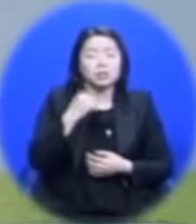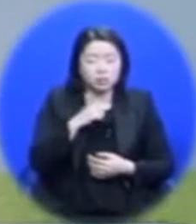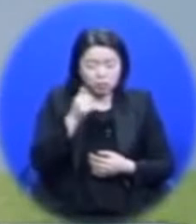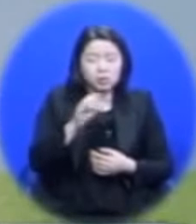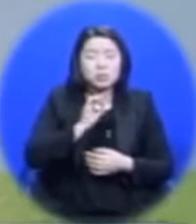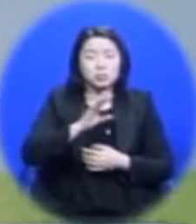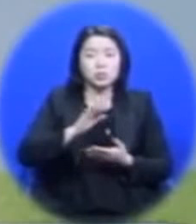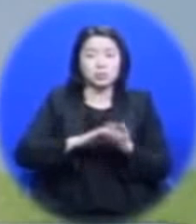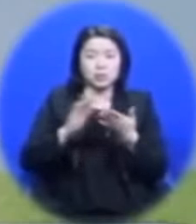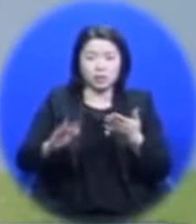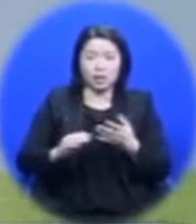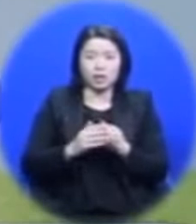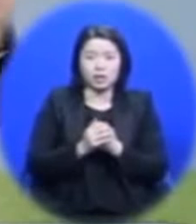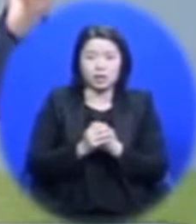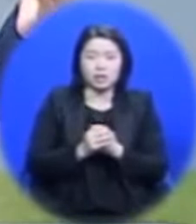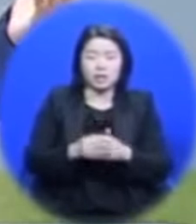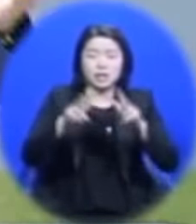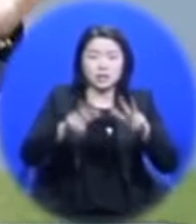뿐이었습니다.